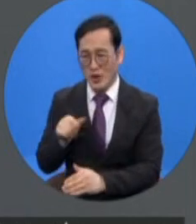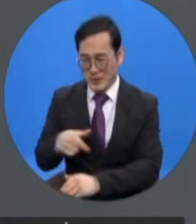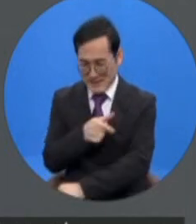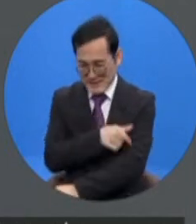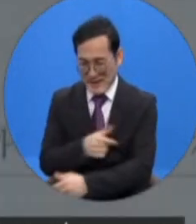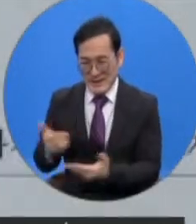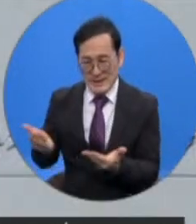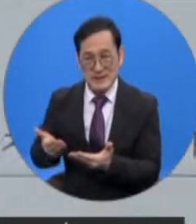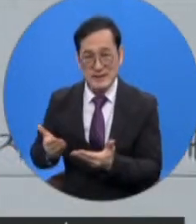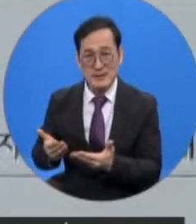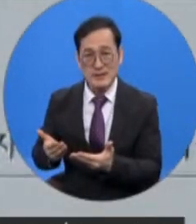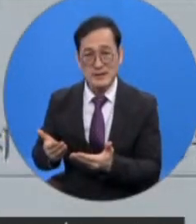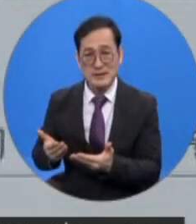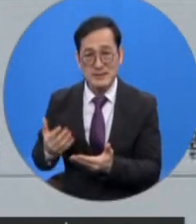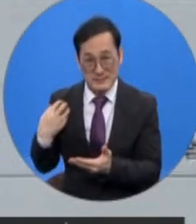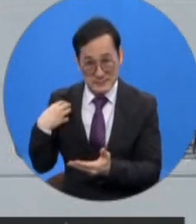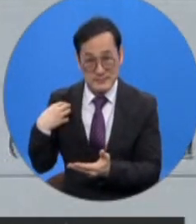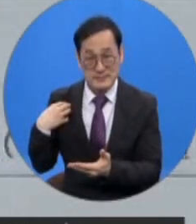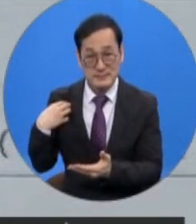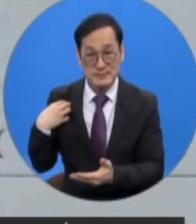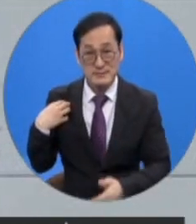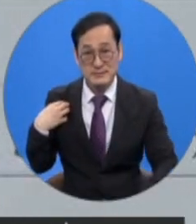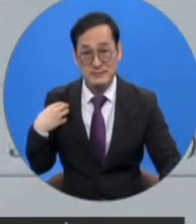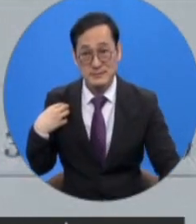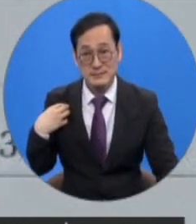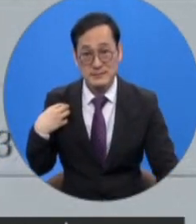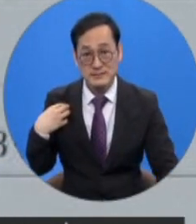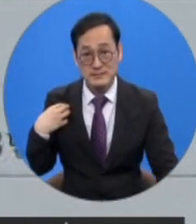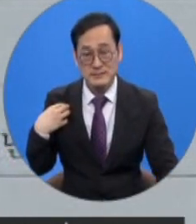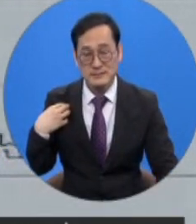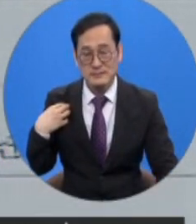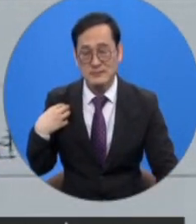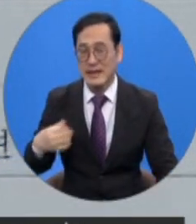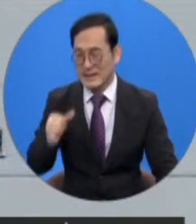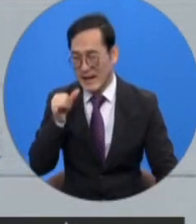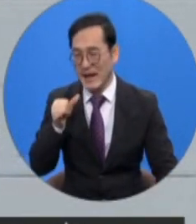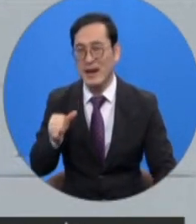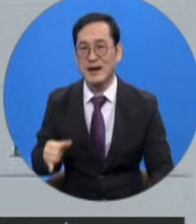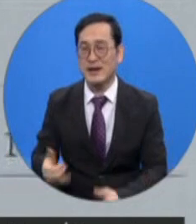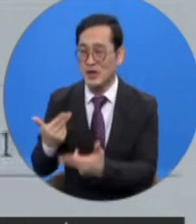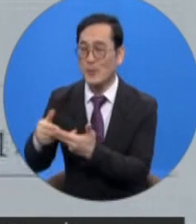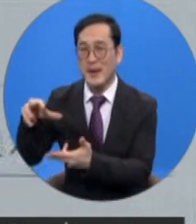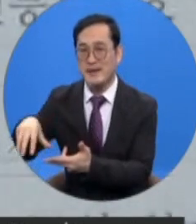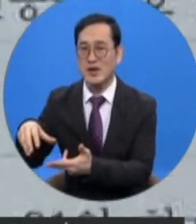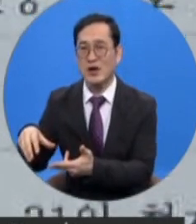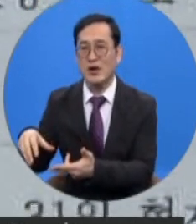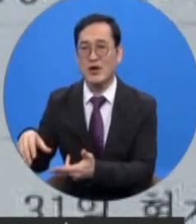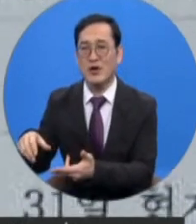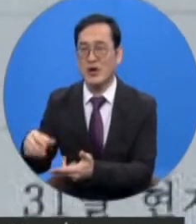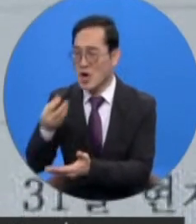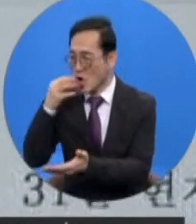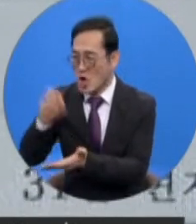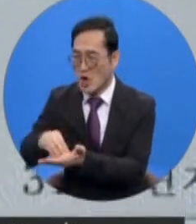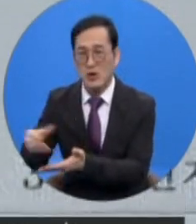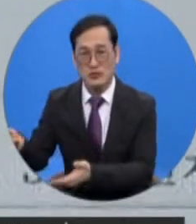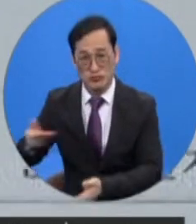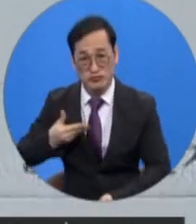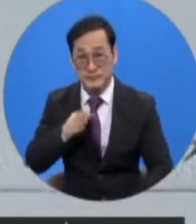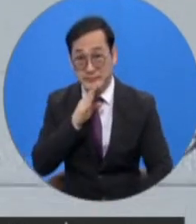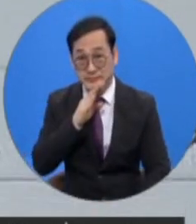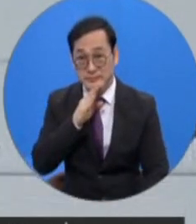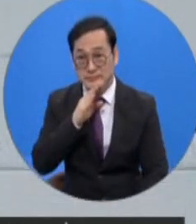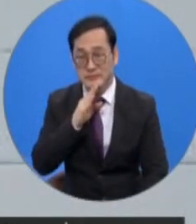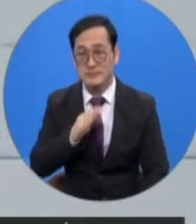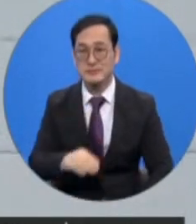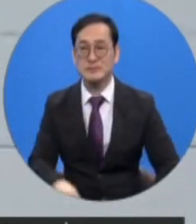이사로서 기획이사로서 활동했다라고 협회가 정상적으로 발급해 준 게 맞다 이 말씀이십니까? 예, 저 재직증명서가 나와